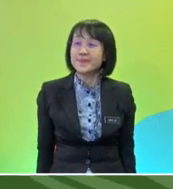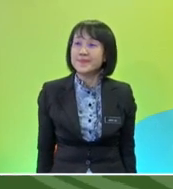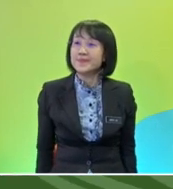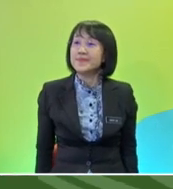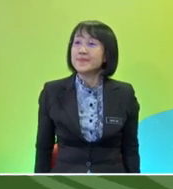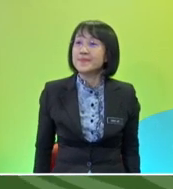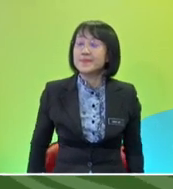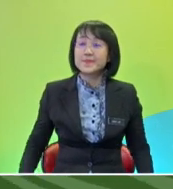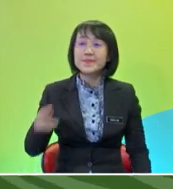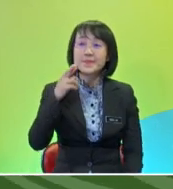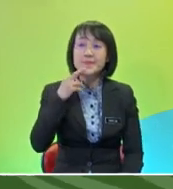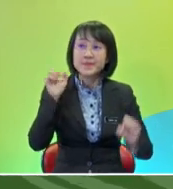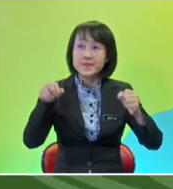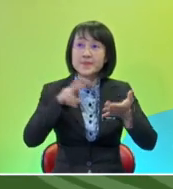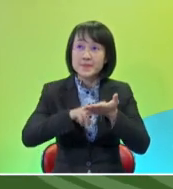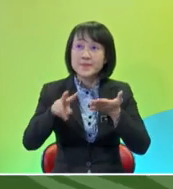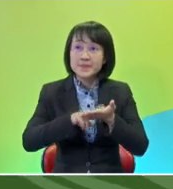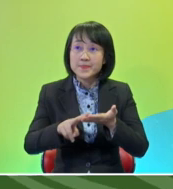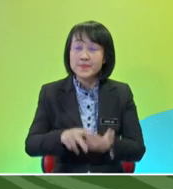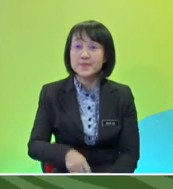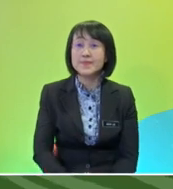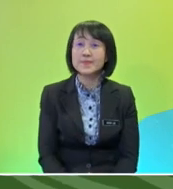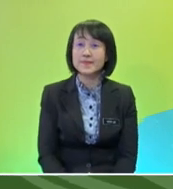Ruhil boleh bacakan tak? Jangan lupa pasang mic.